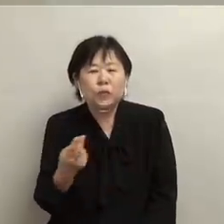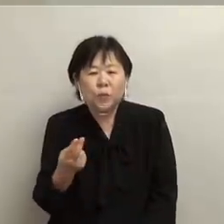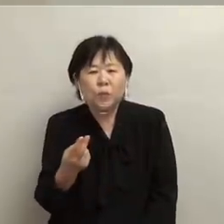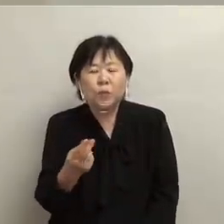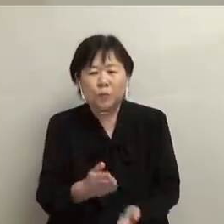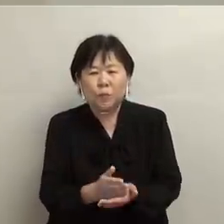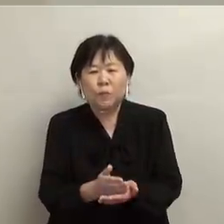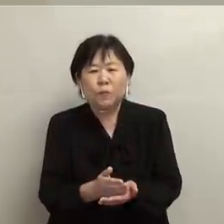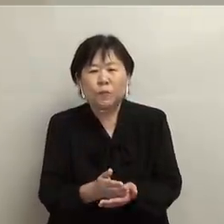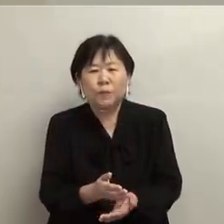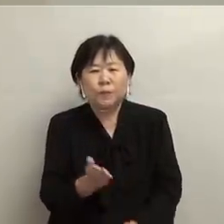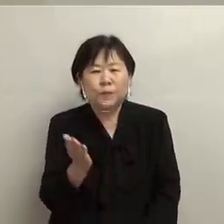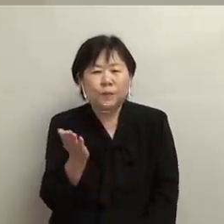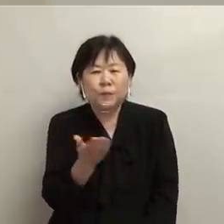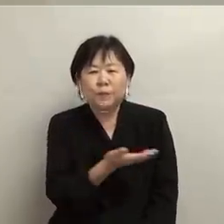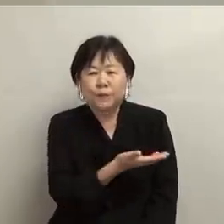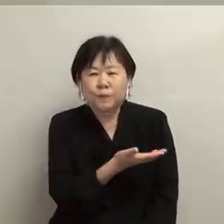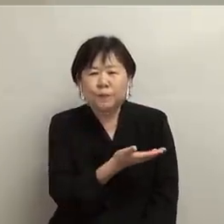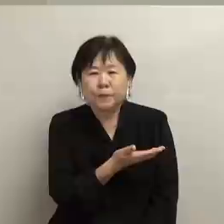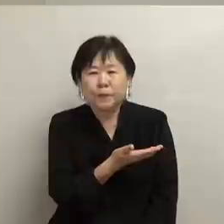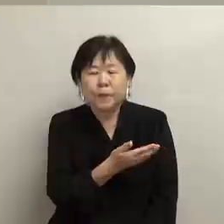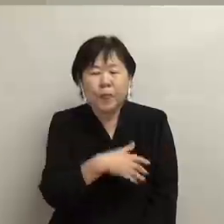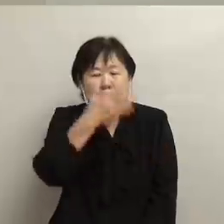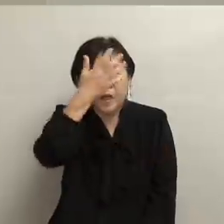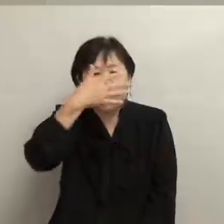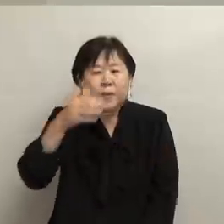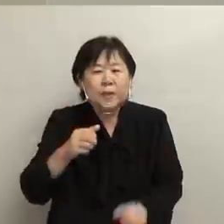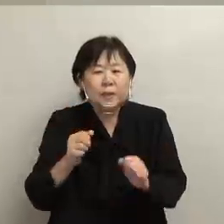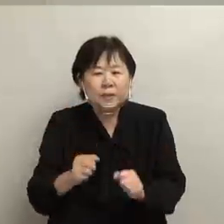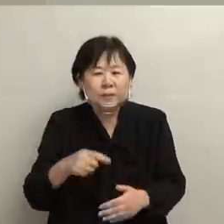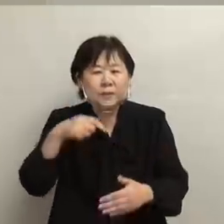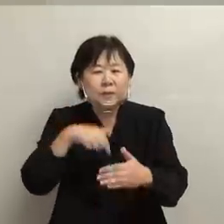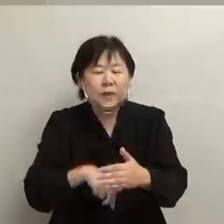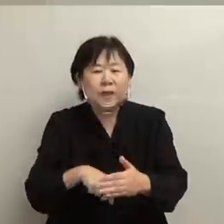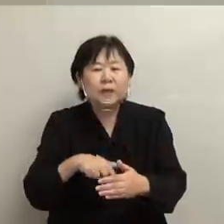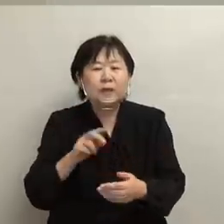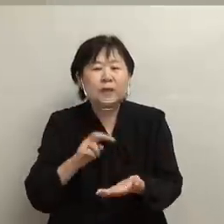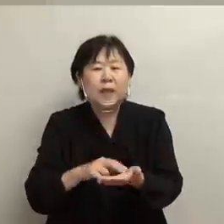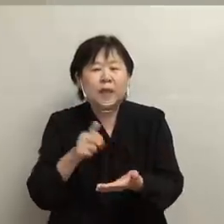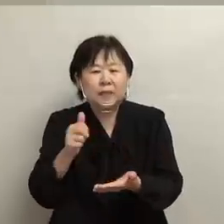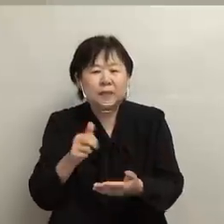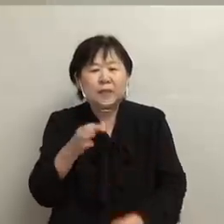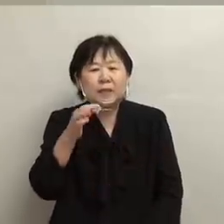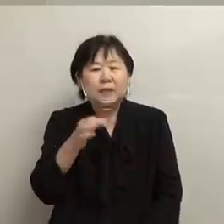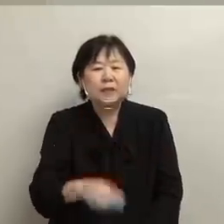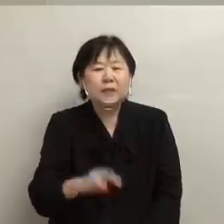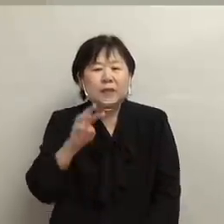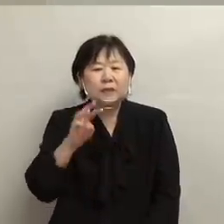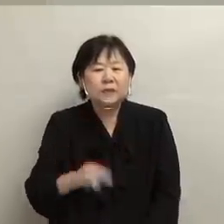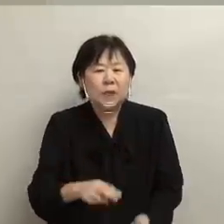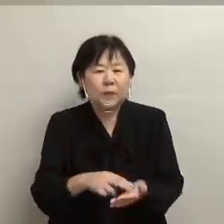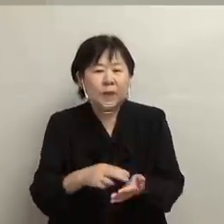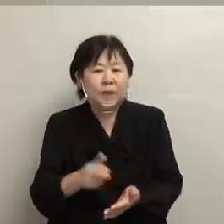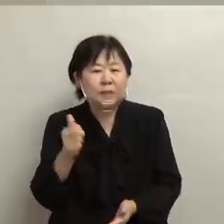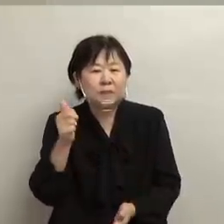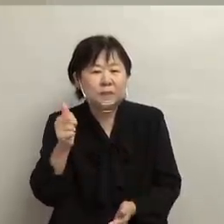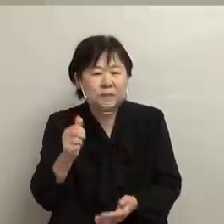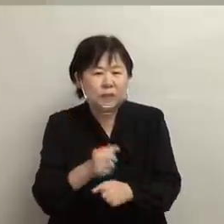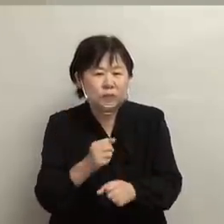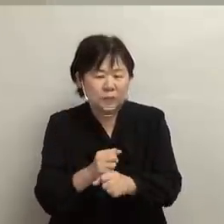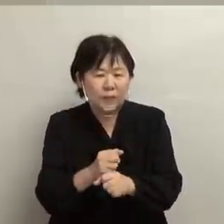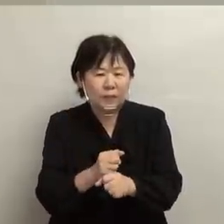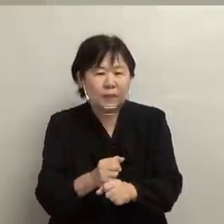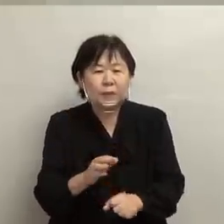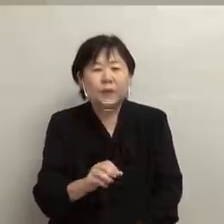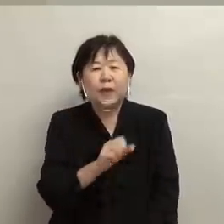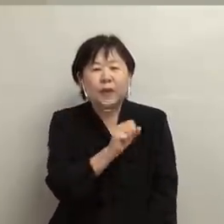ですこの次第ではですねアメリカ在住の内科医である安川医師が作成したものです今の一斉に上でも話題となっ